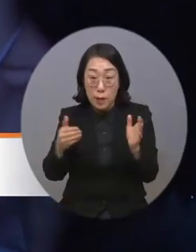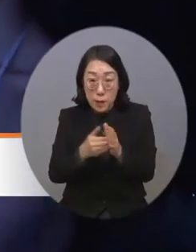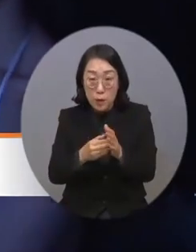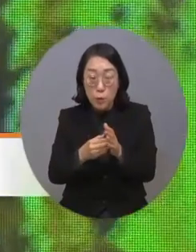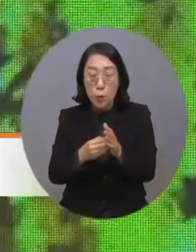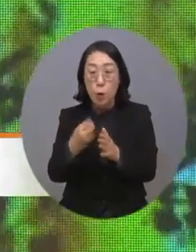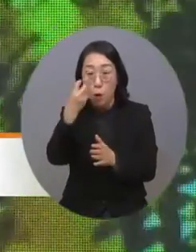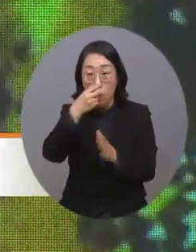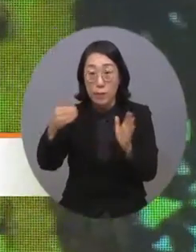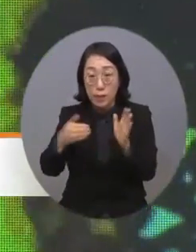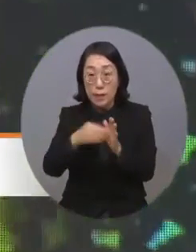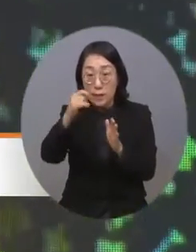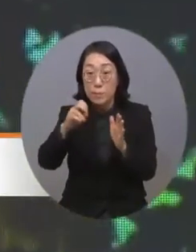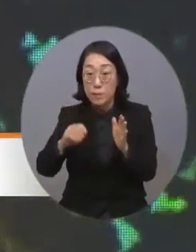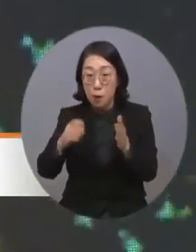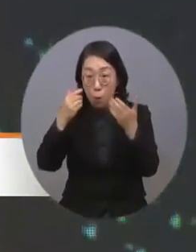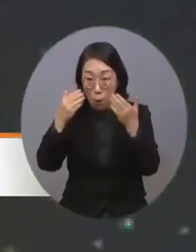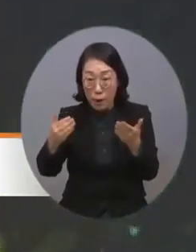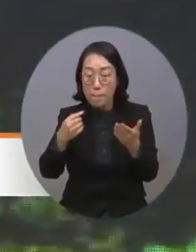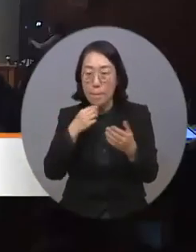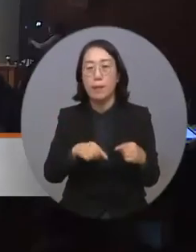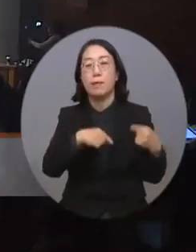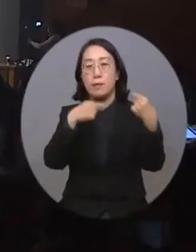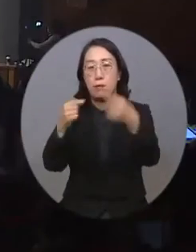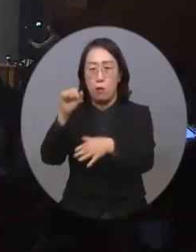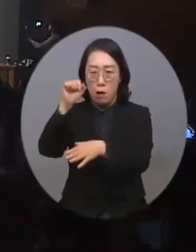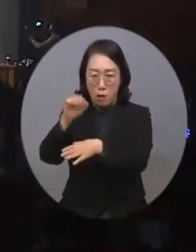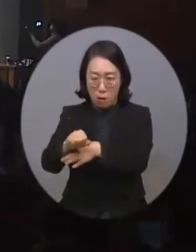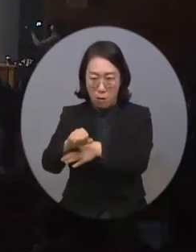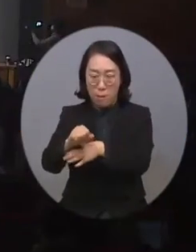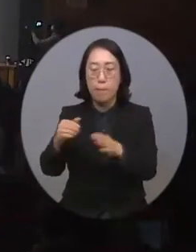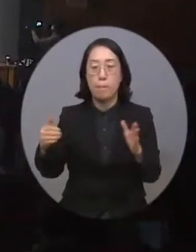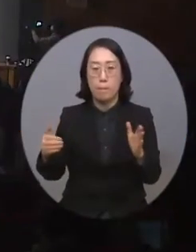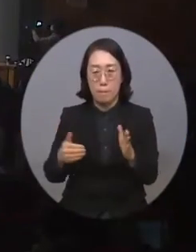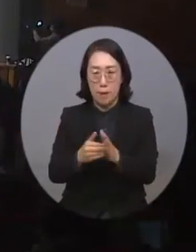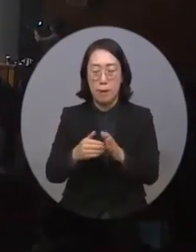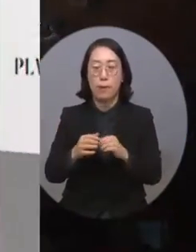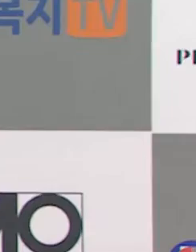확인자만 출입을 허가하는 등 철저한 방역 관리 하에 진행됐습니다.